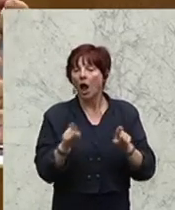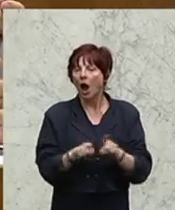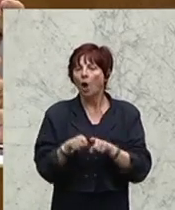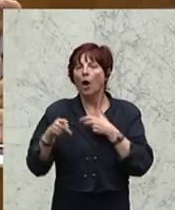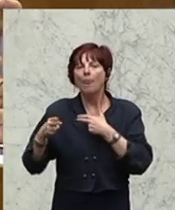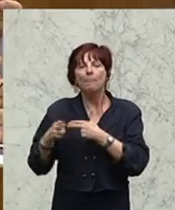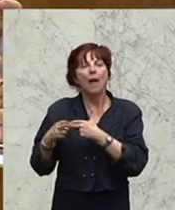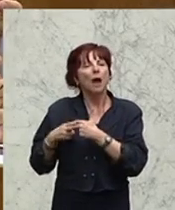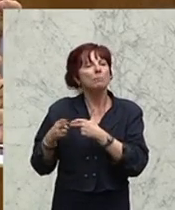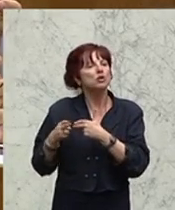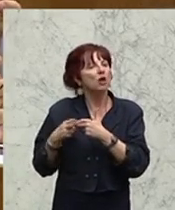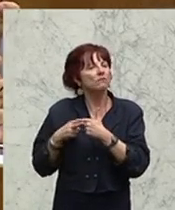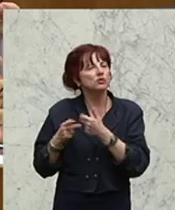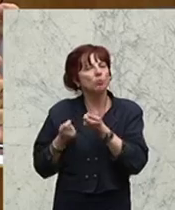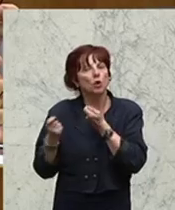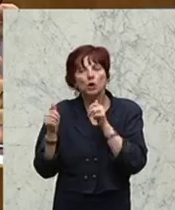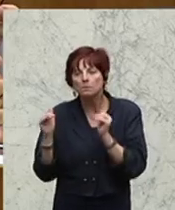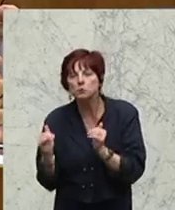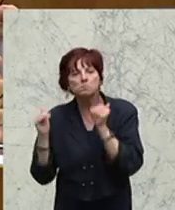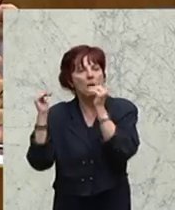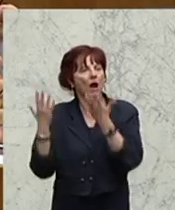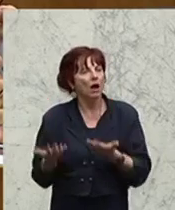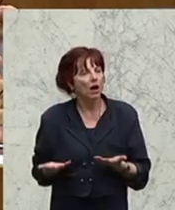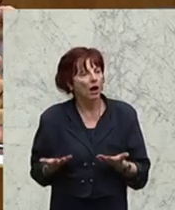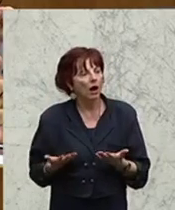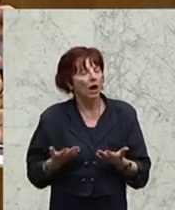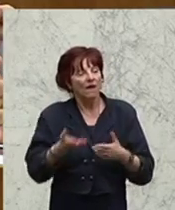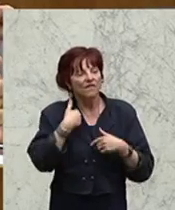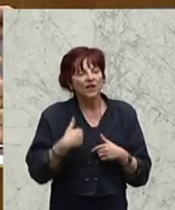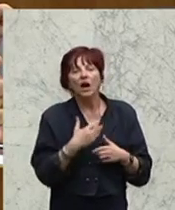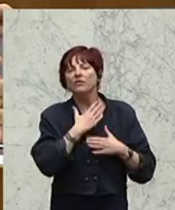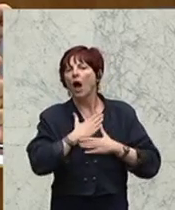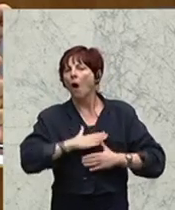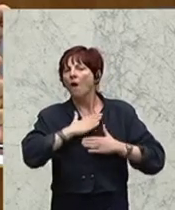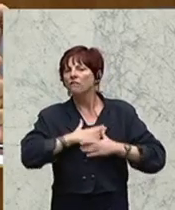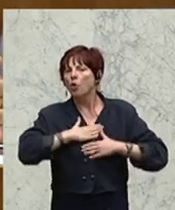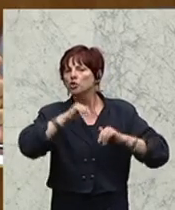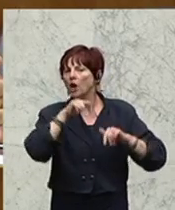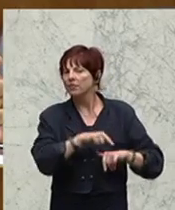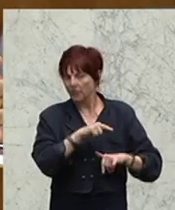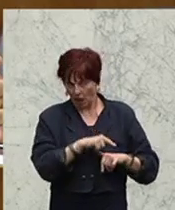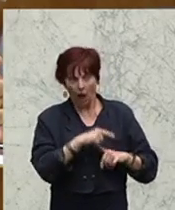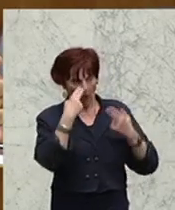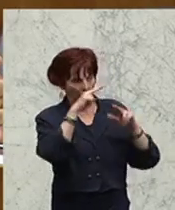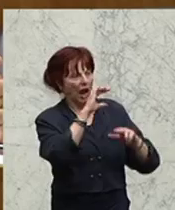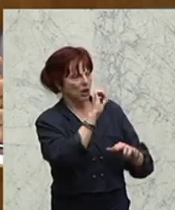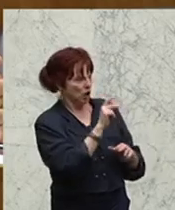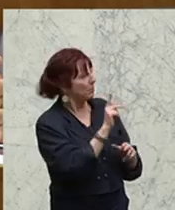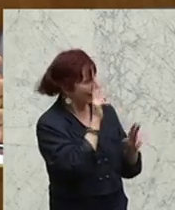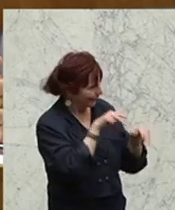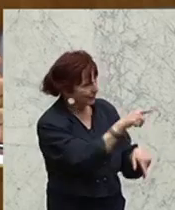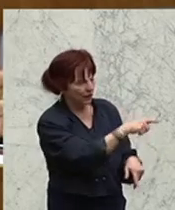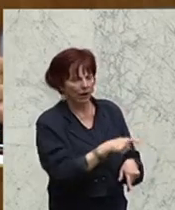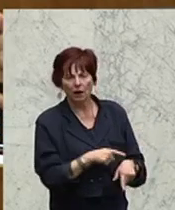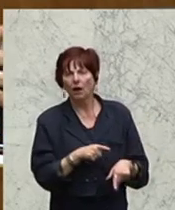Nachbarschaftspolitik natürlich massiv hochfahren. Solange wir so ein Wohlstandsgefälle haben, und da hat der Herr Schaub natürlich einen Punkt, solange das Wohlstandsgefälle so